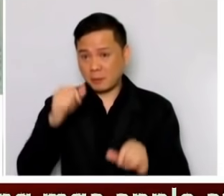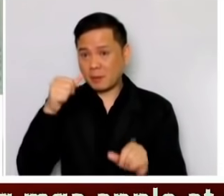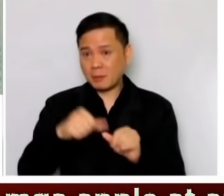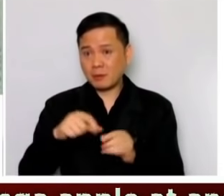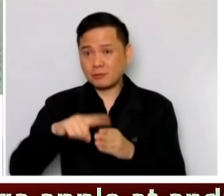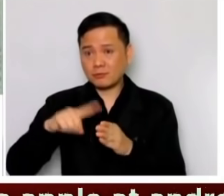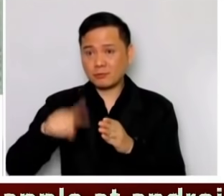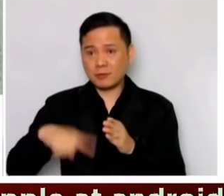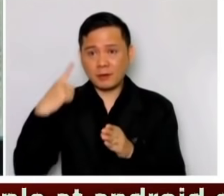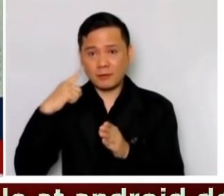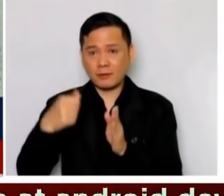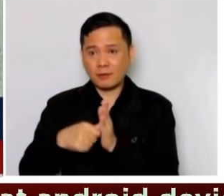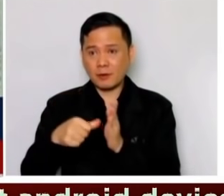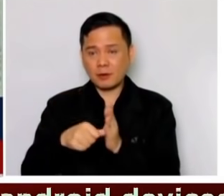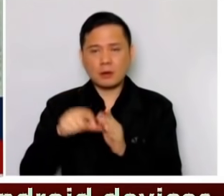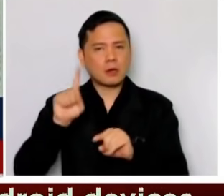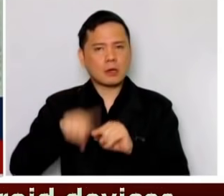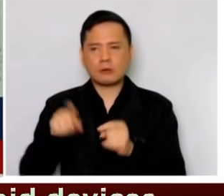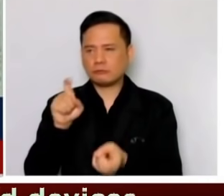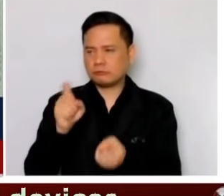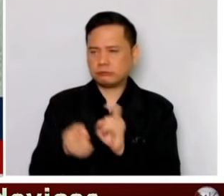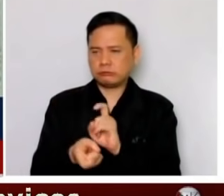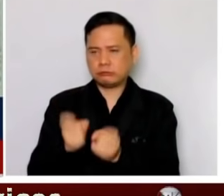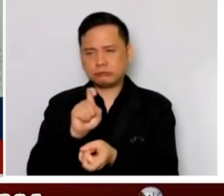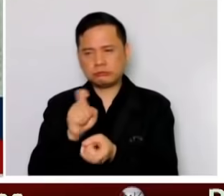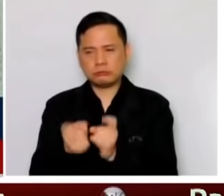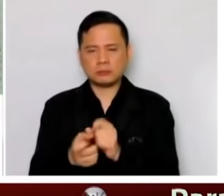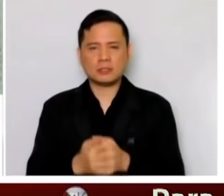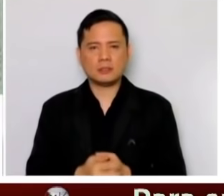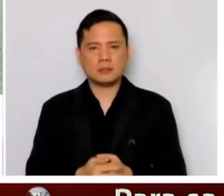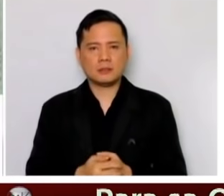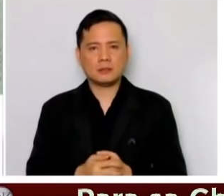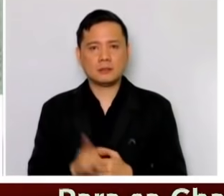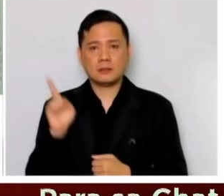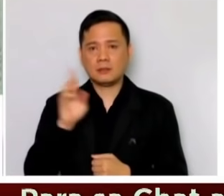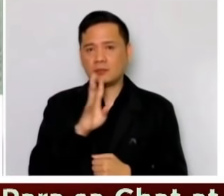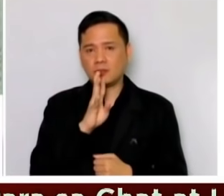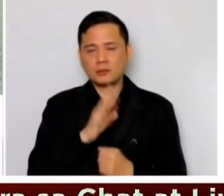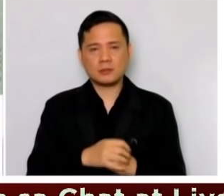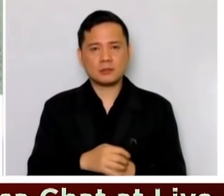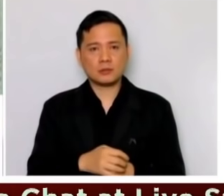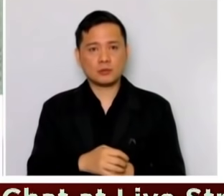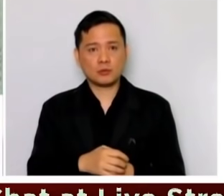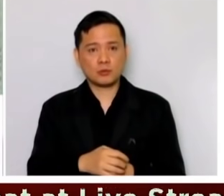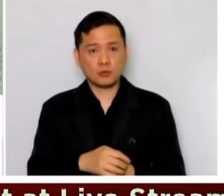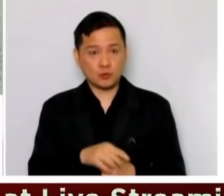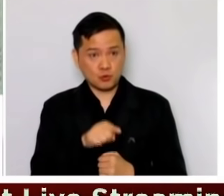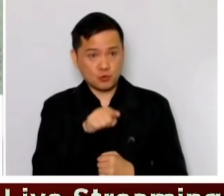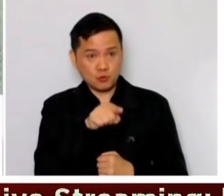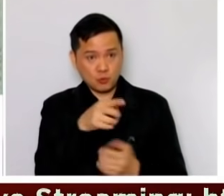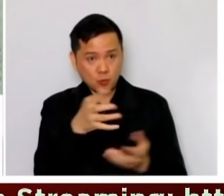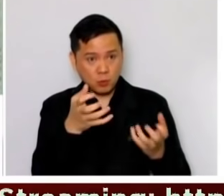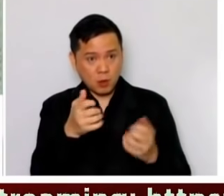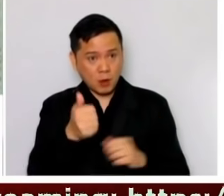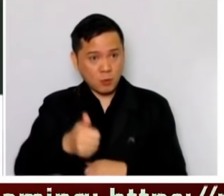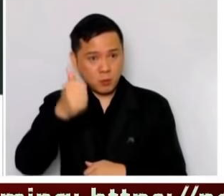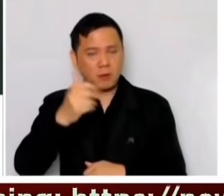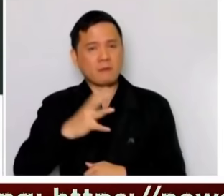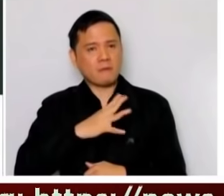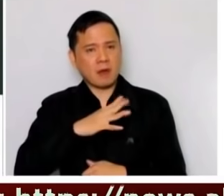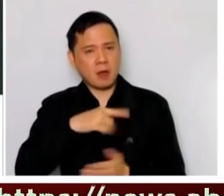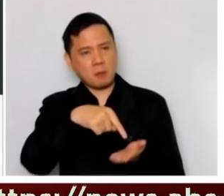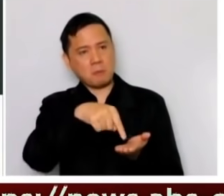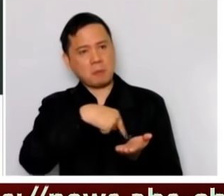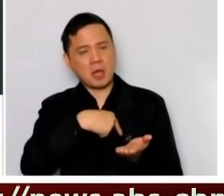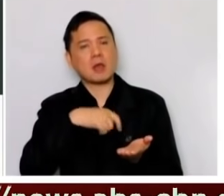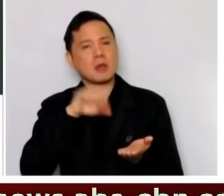Sinasabi palagi na kayang bilhin ang panalo, right? And they approach both sides.